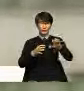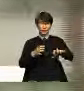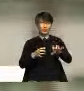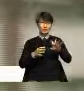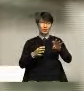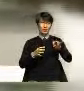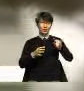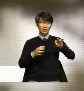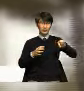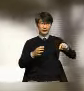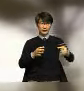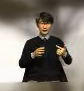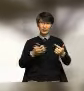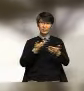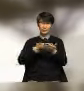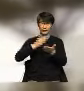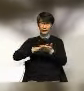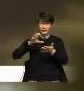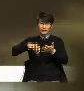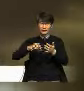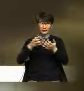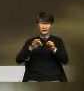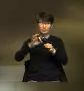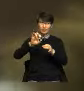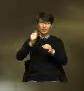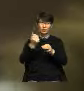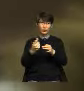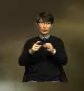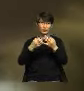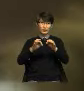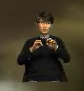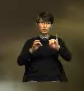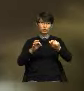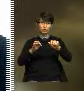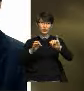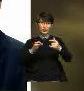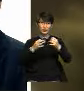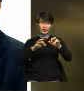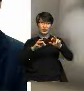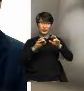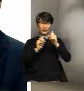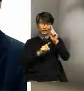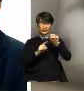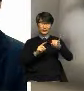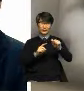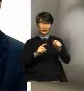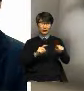예비후보가 국가혁명 배당금당에선 김미화, 김인숙, 김순일, 이지현